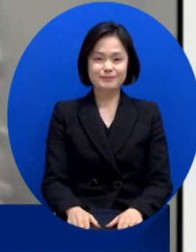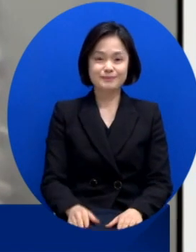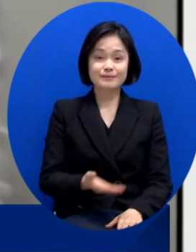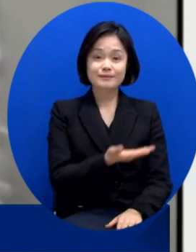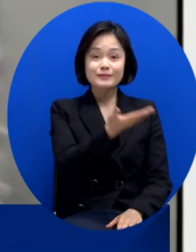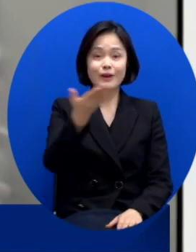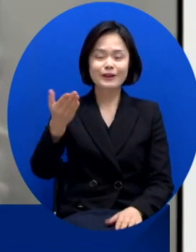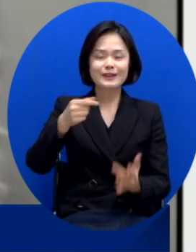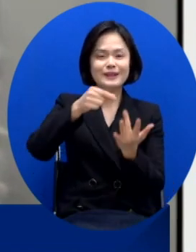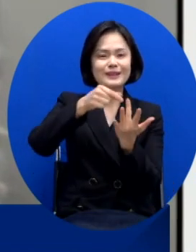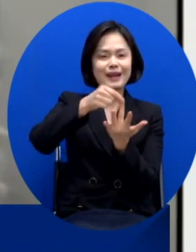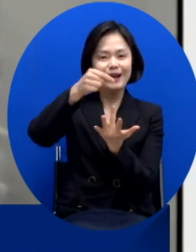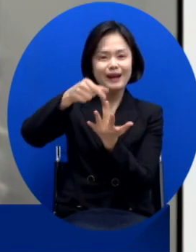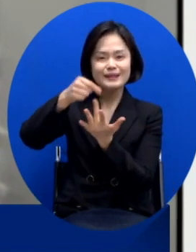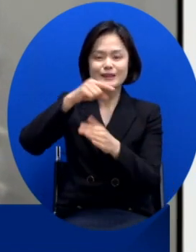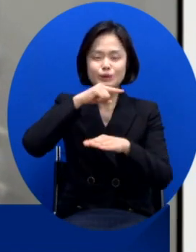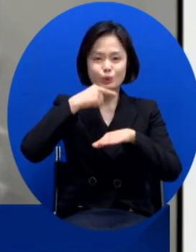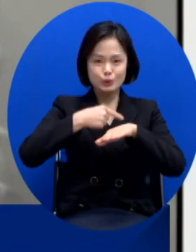outer